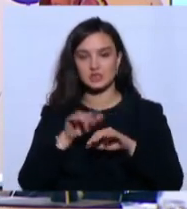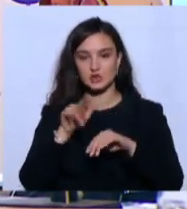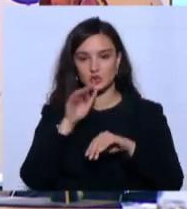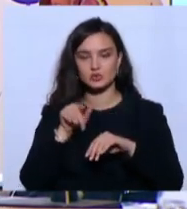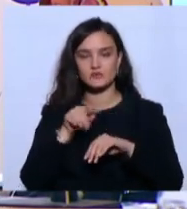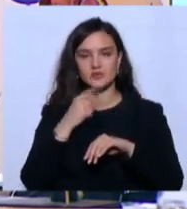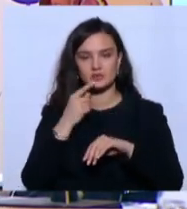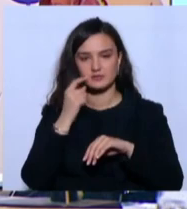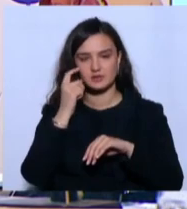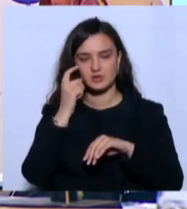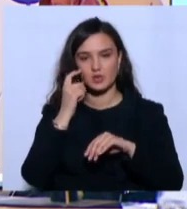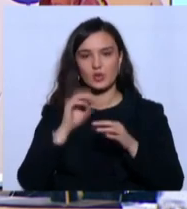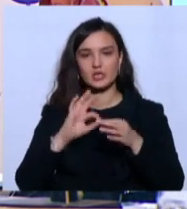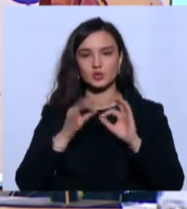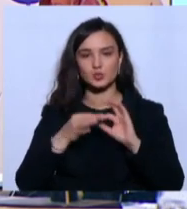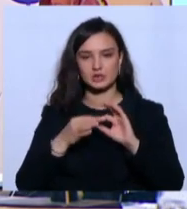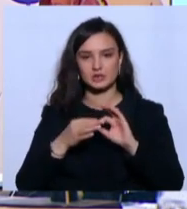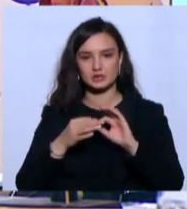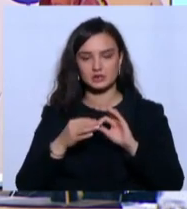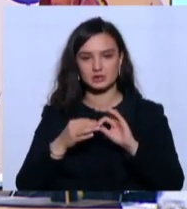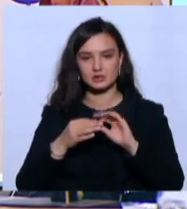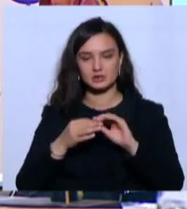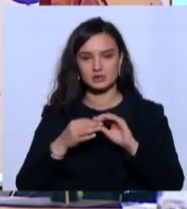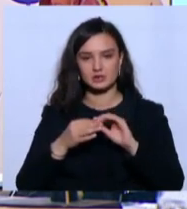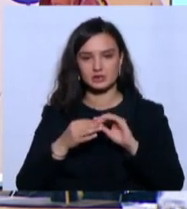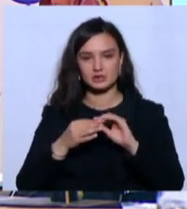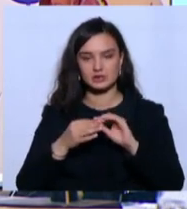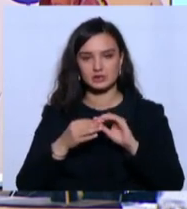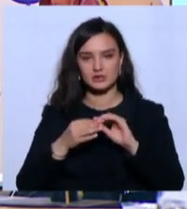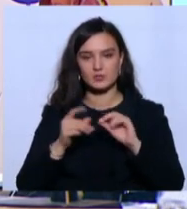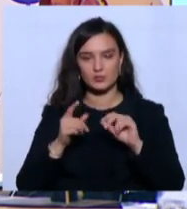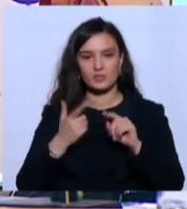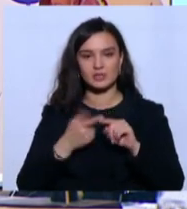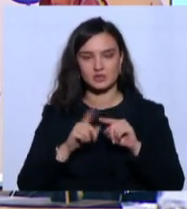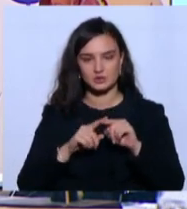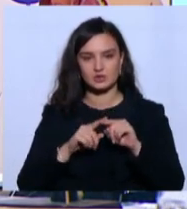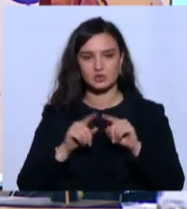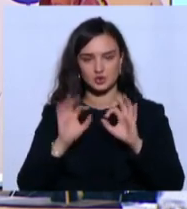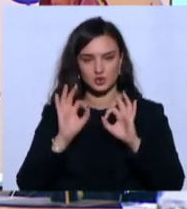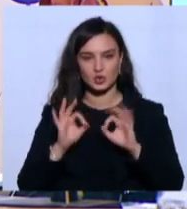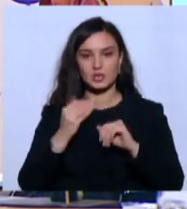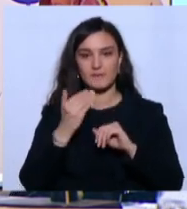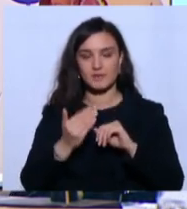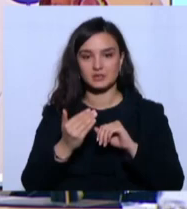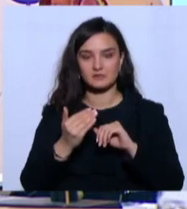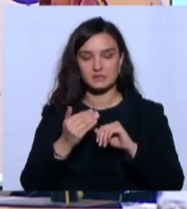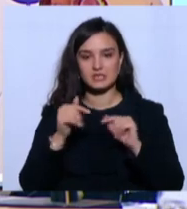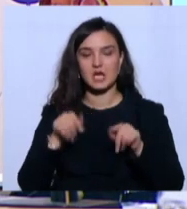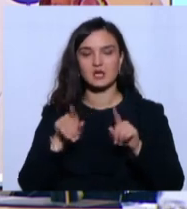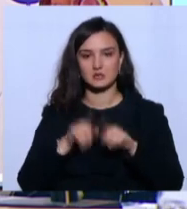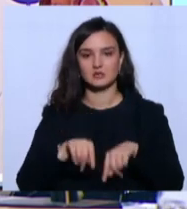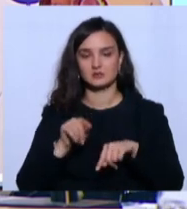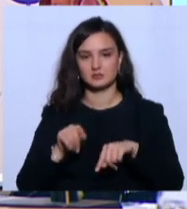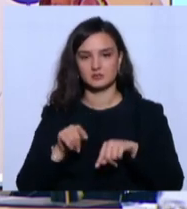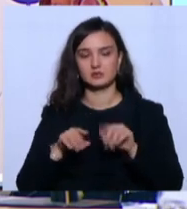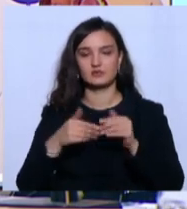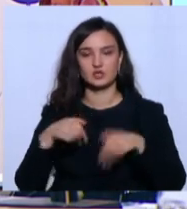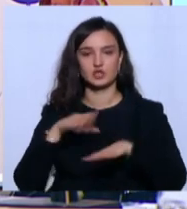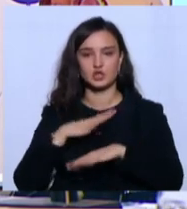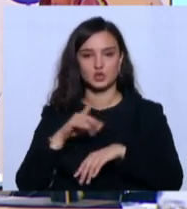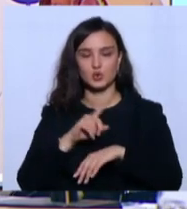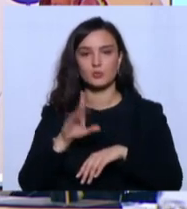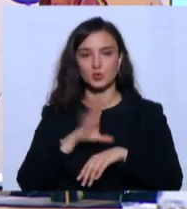თქვენ ახსენეთ კონკრეტული სიმაღლე, რომელიც მეტნაკლებად ოპტიმალურია მათთვის, აქაც გვირჩიეთ,